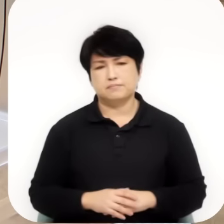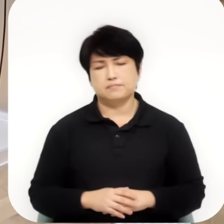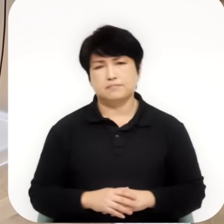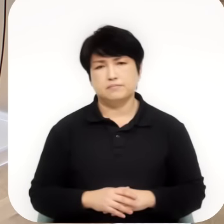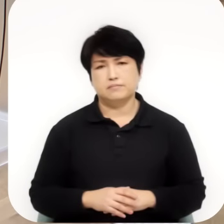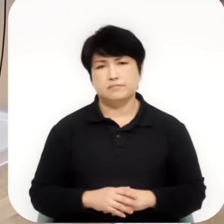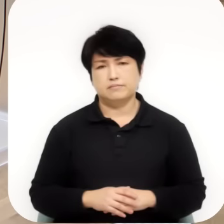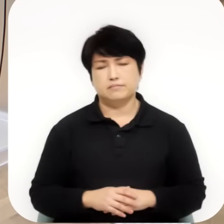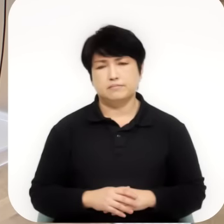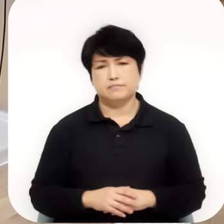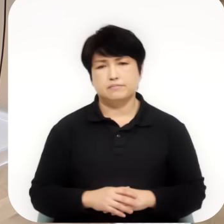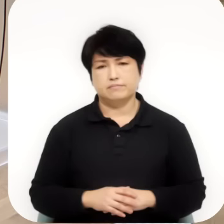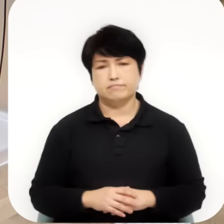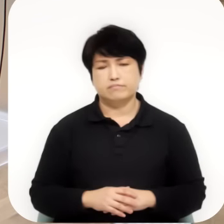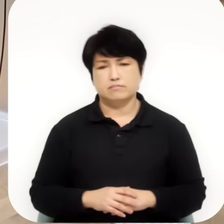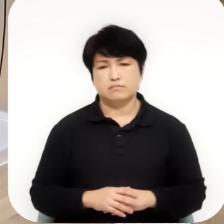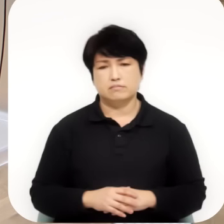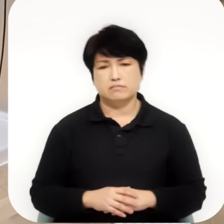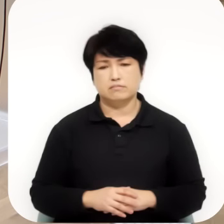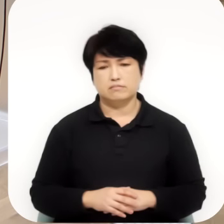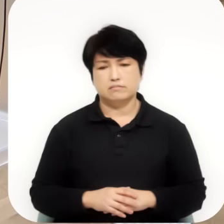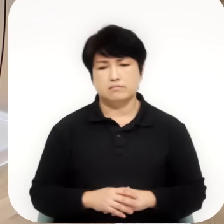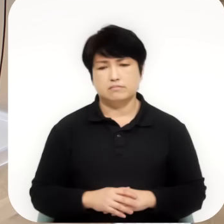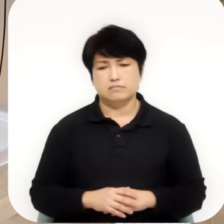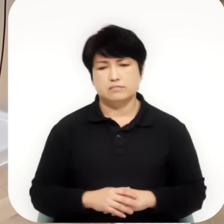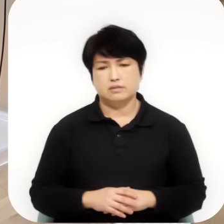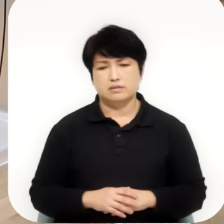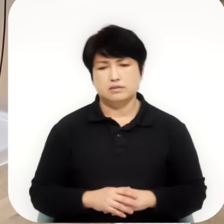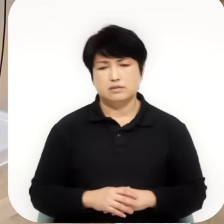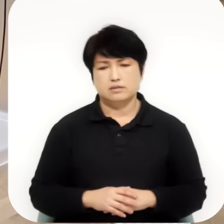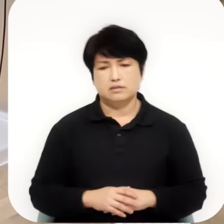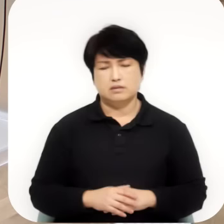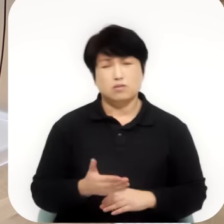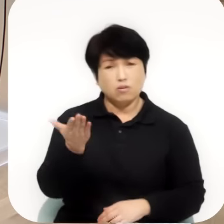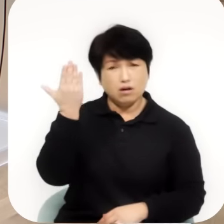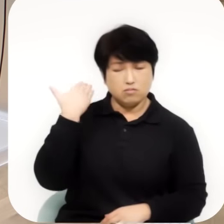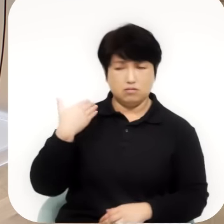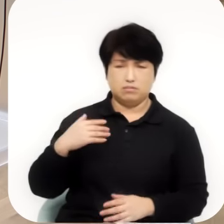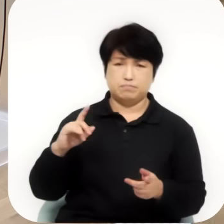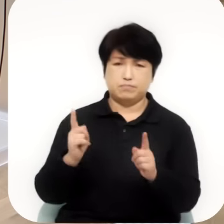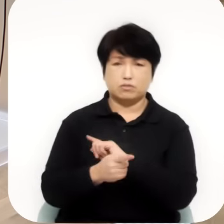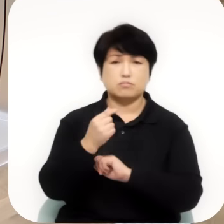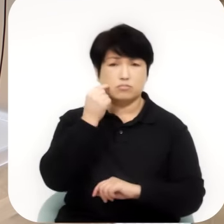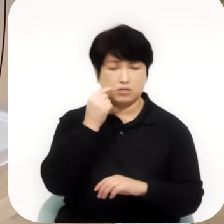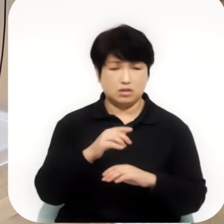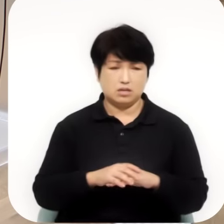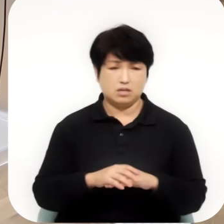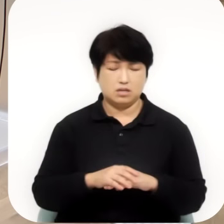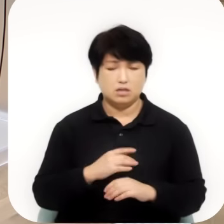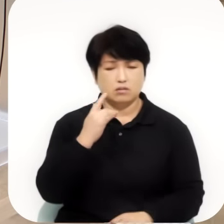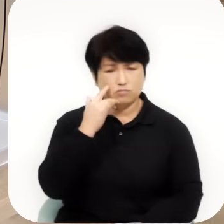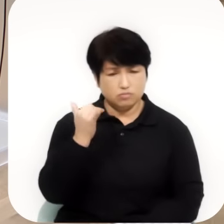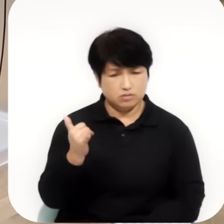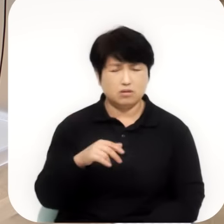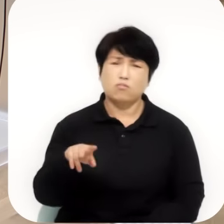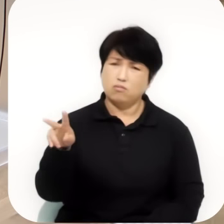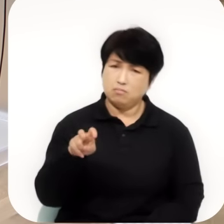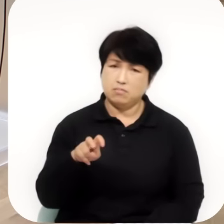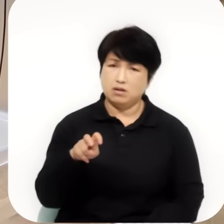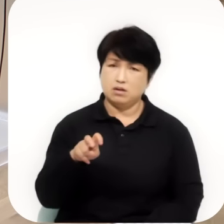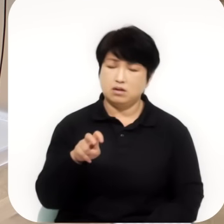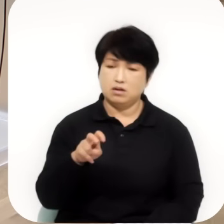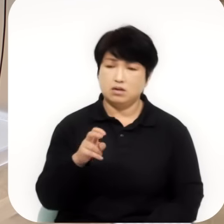없습니다. 어떻게 하면은 이제 바꿀 수 없는 과거나 부모님의